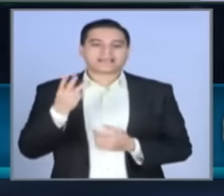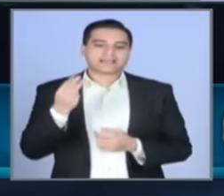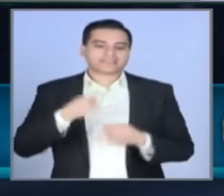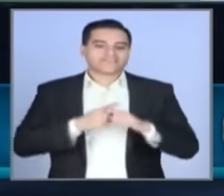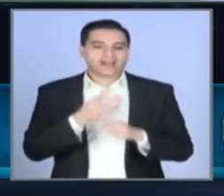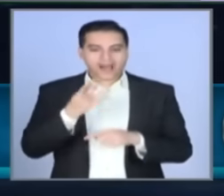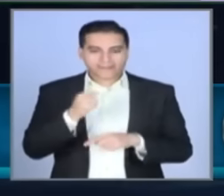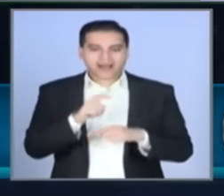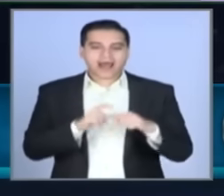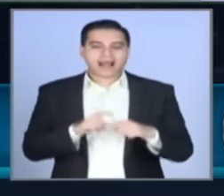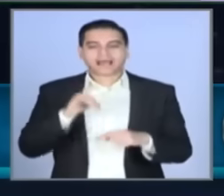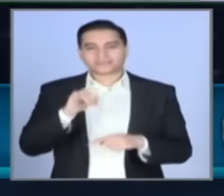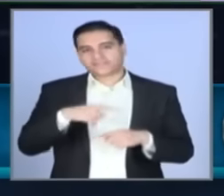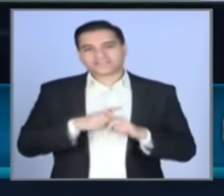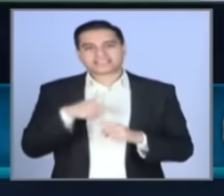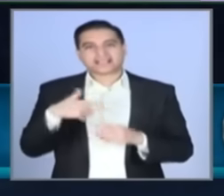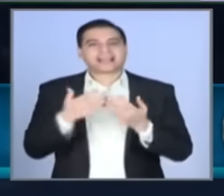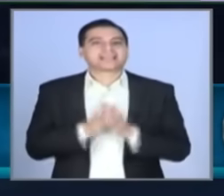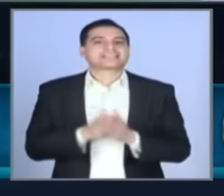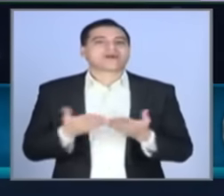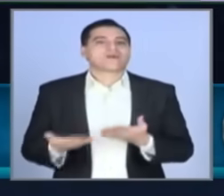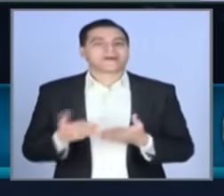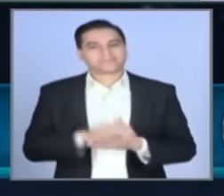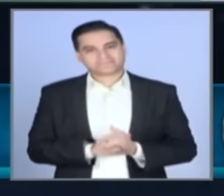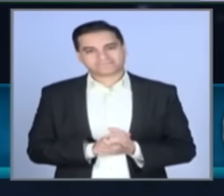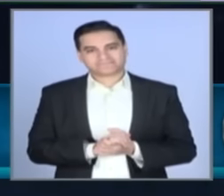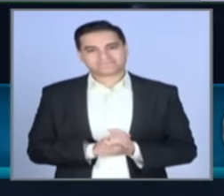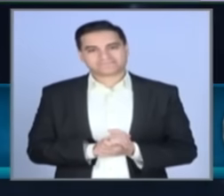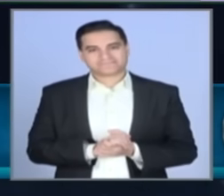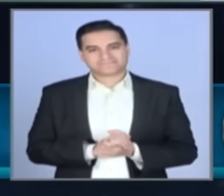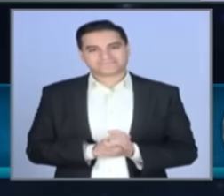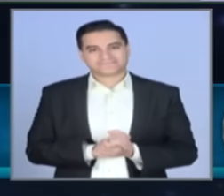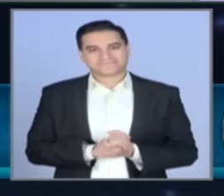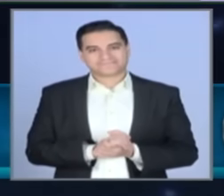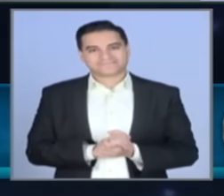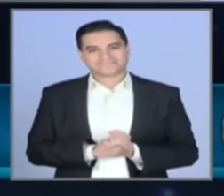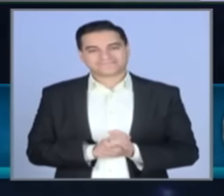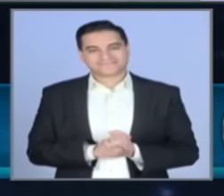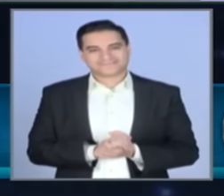30 في 40 على 50 في 6 يساوي كام؟